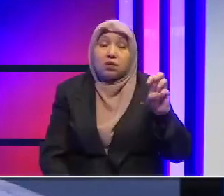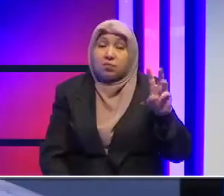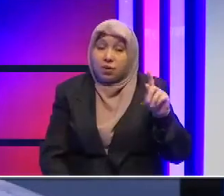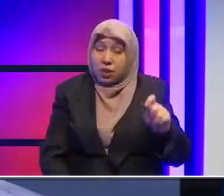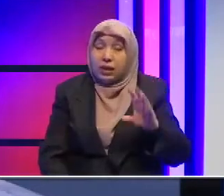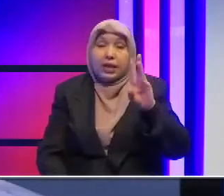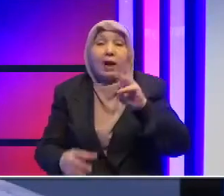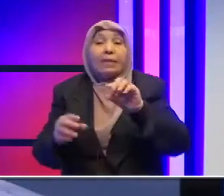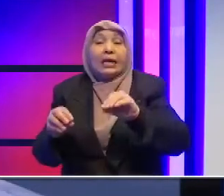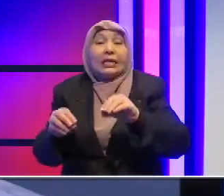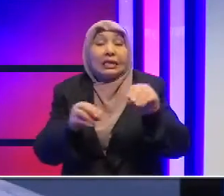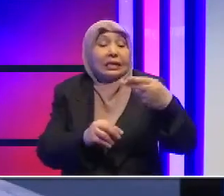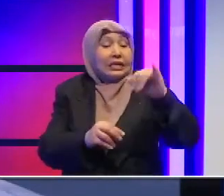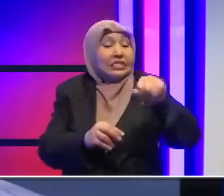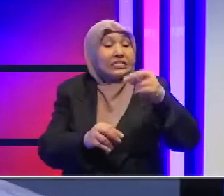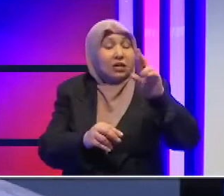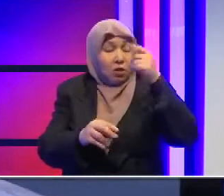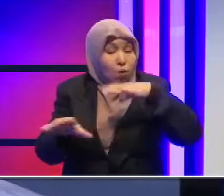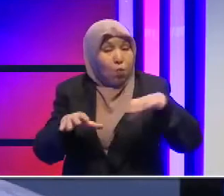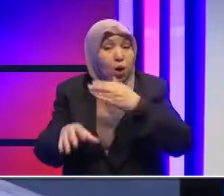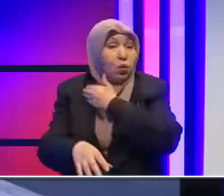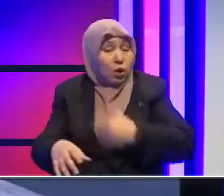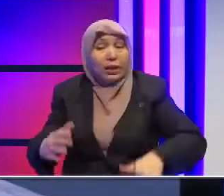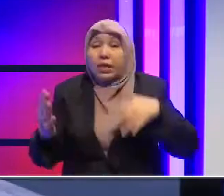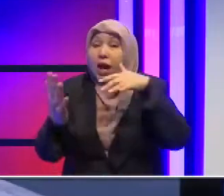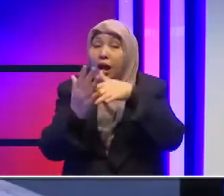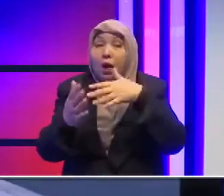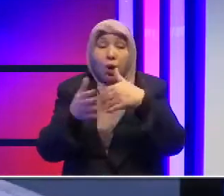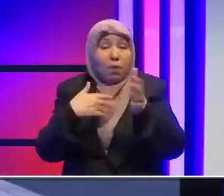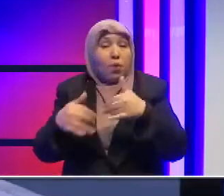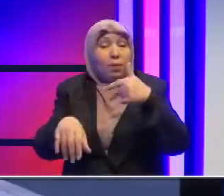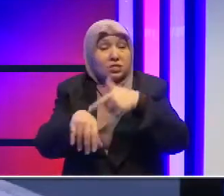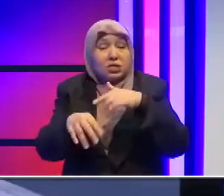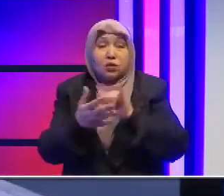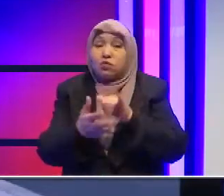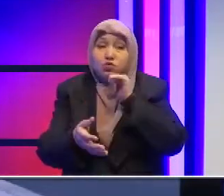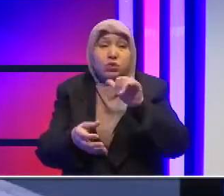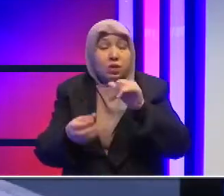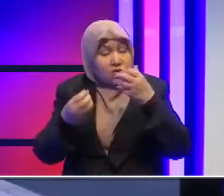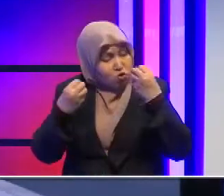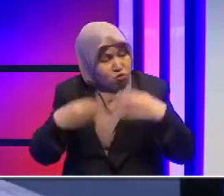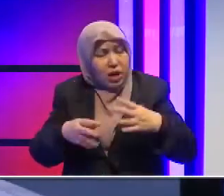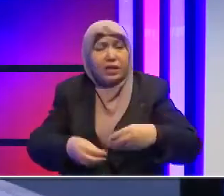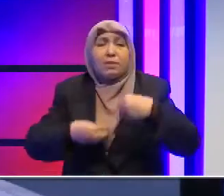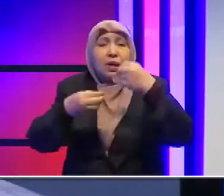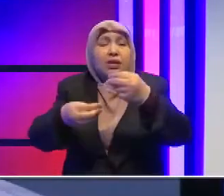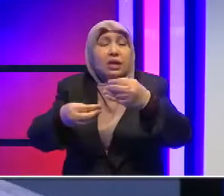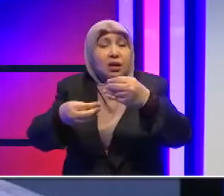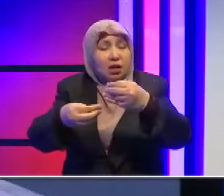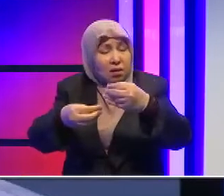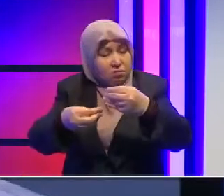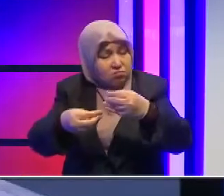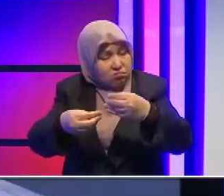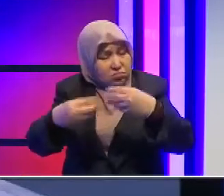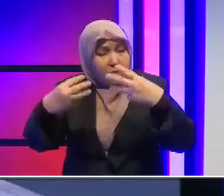hijrah untuk melaksanakan umrah kali yang pertama, walaupun terhalang dan walaupun pada ketika itu telah pun diberikan ruangan untuk peperangan, tetapi Nabi